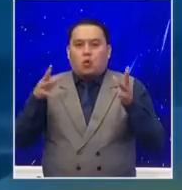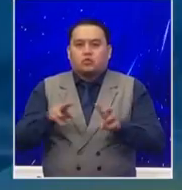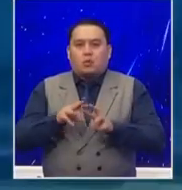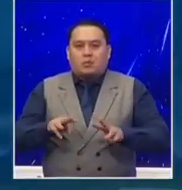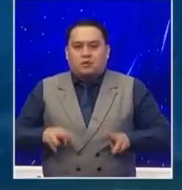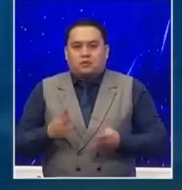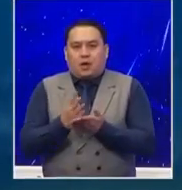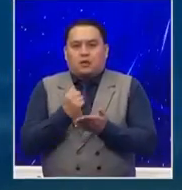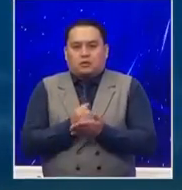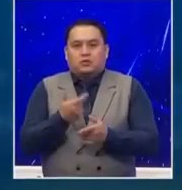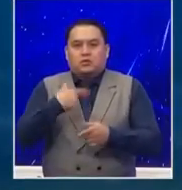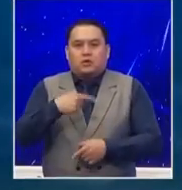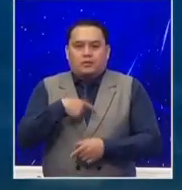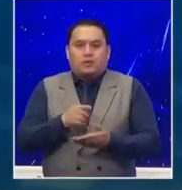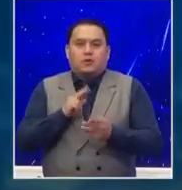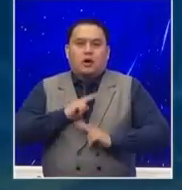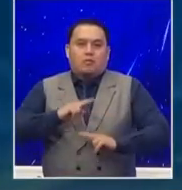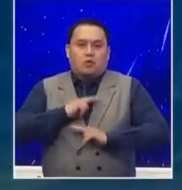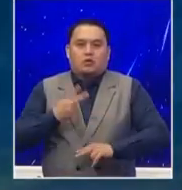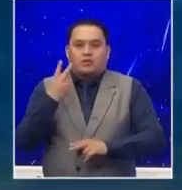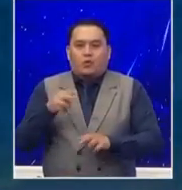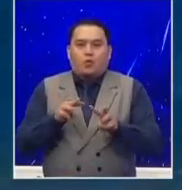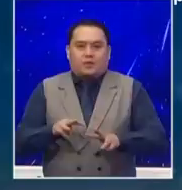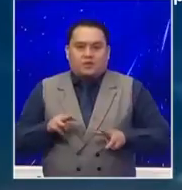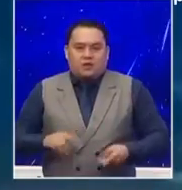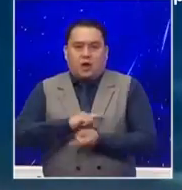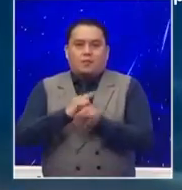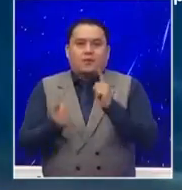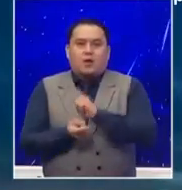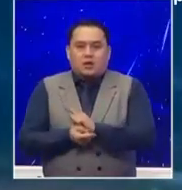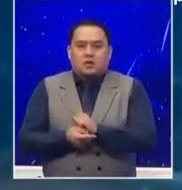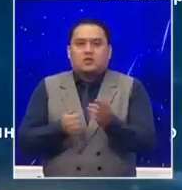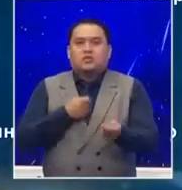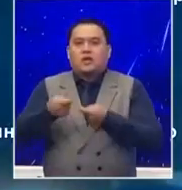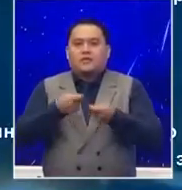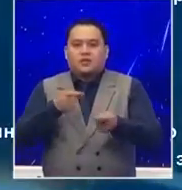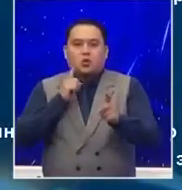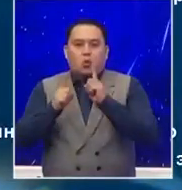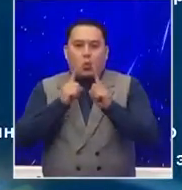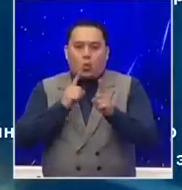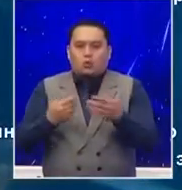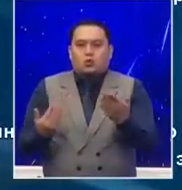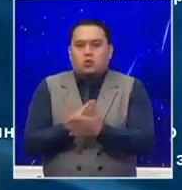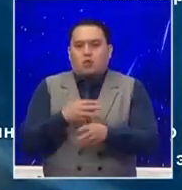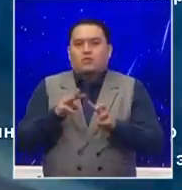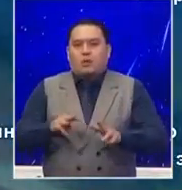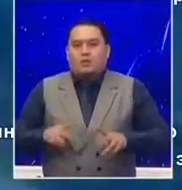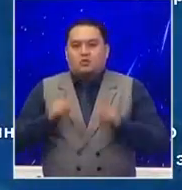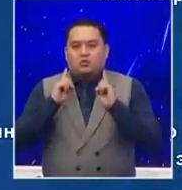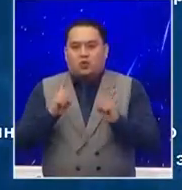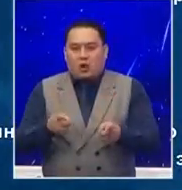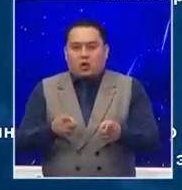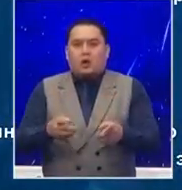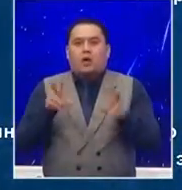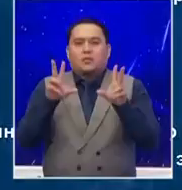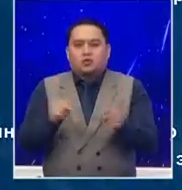министров сохранили свои кресла, за исключением двух министерств. А сегодня на заседании правительства новые министры, согласно процедуре,